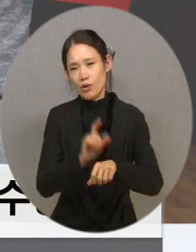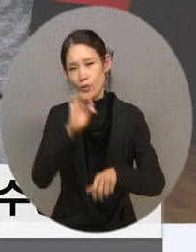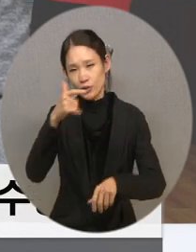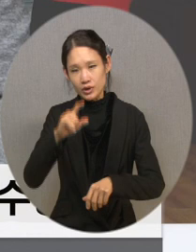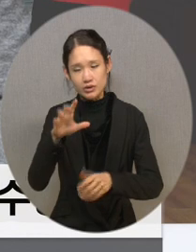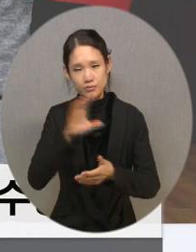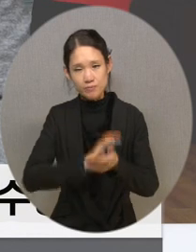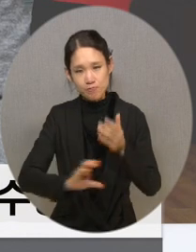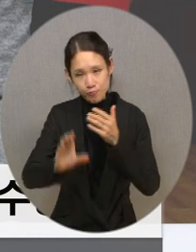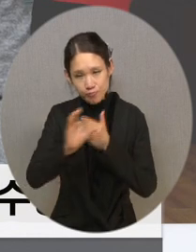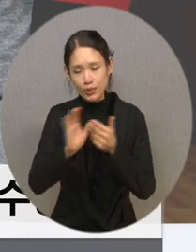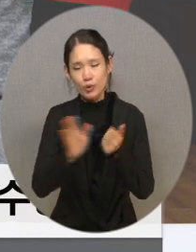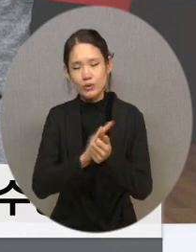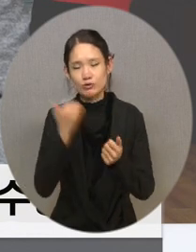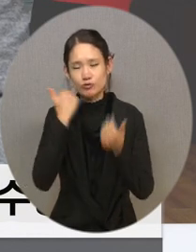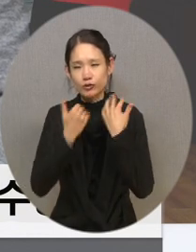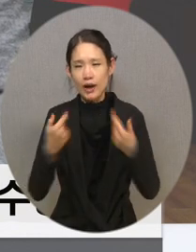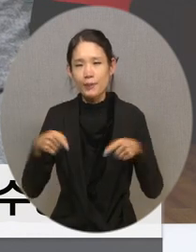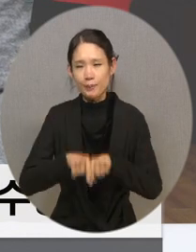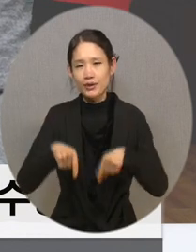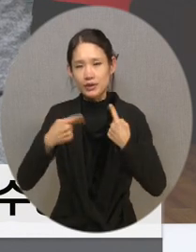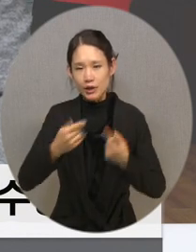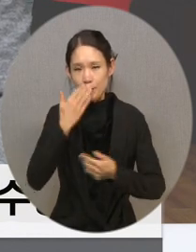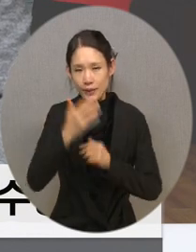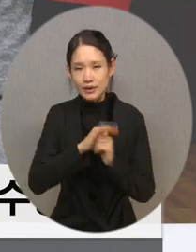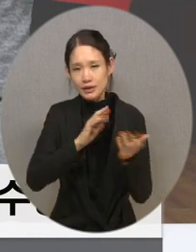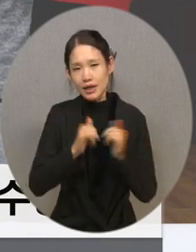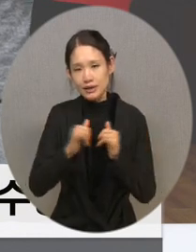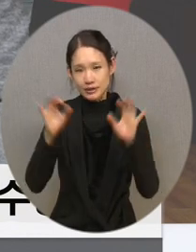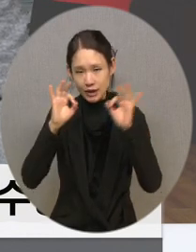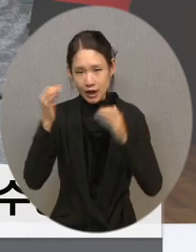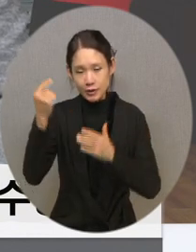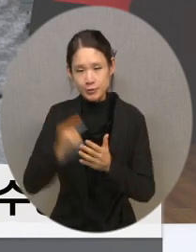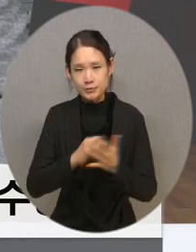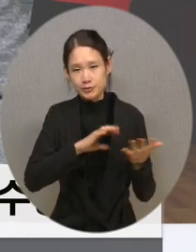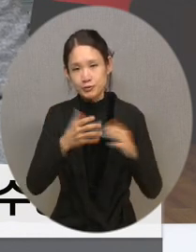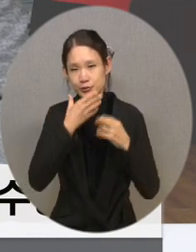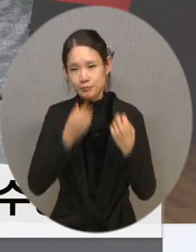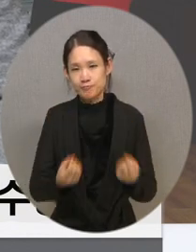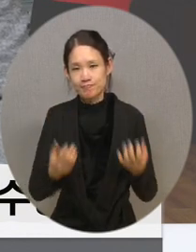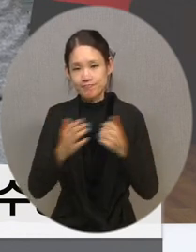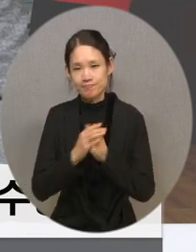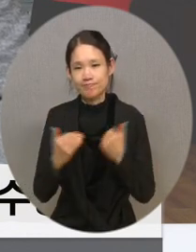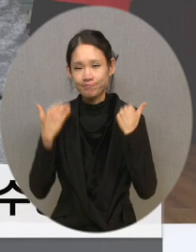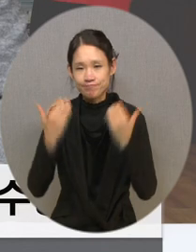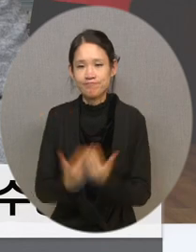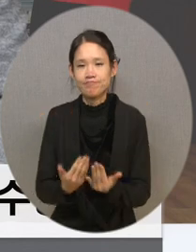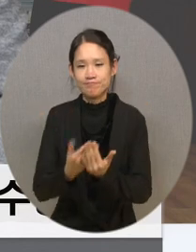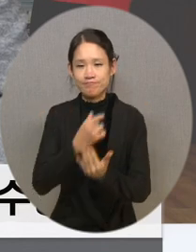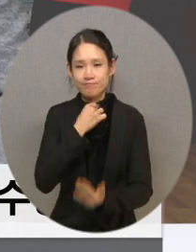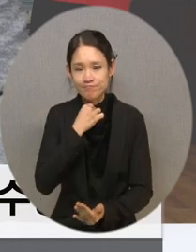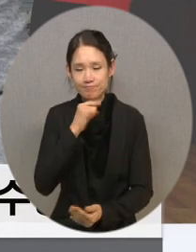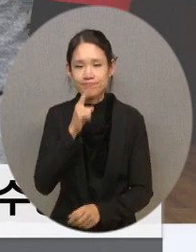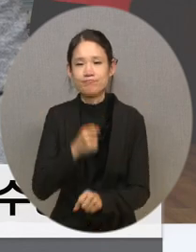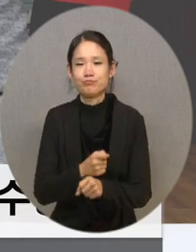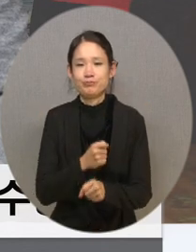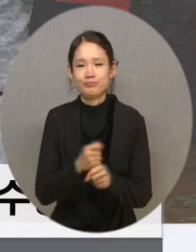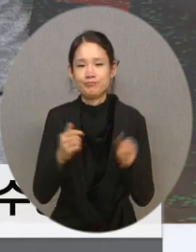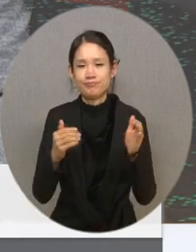보강해 누구나 즐길 수 있고 세계인이 찾는 글로벌 축제로 성장시켜 나가겠다고